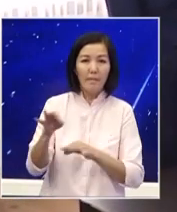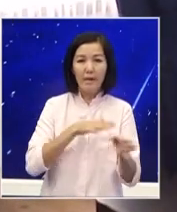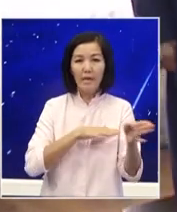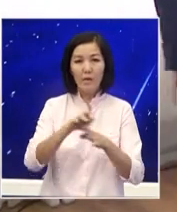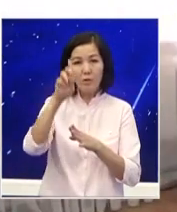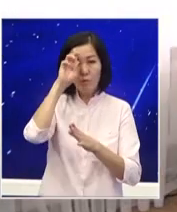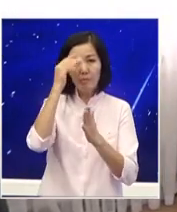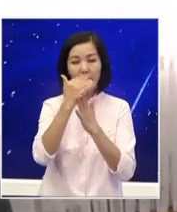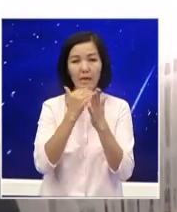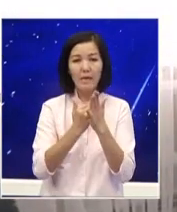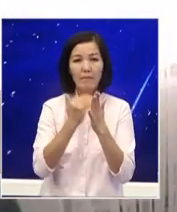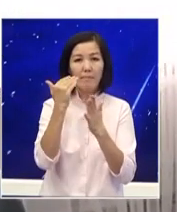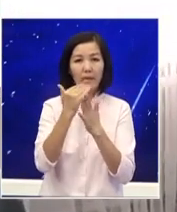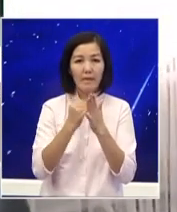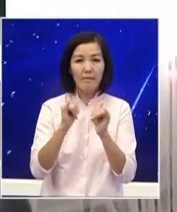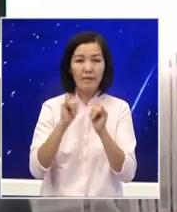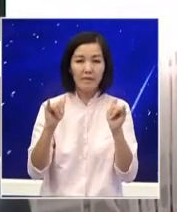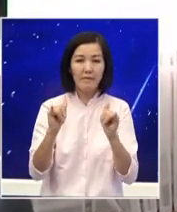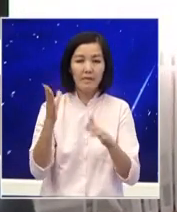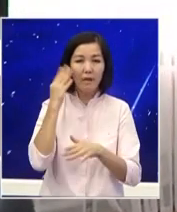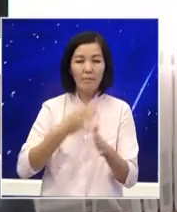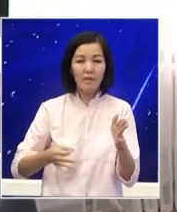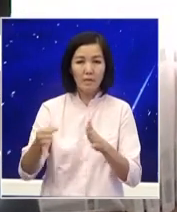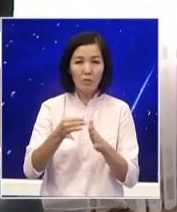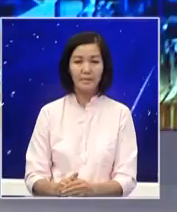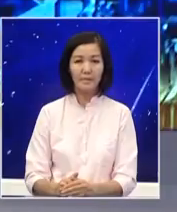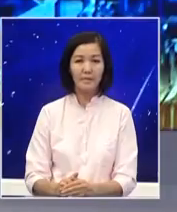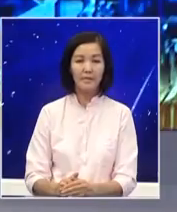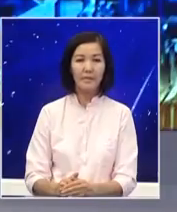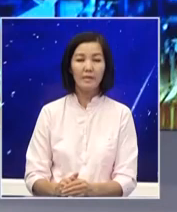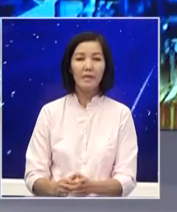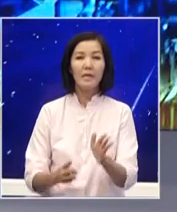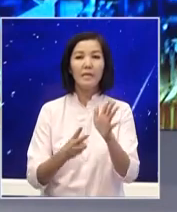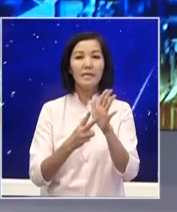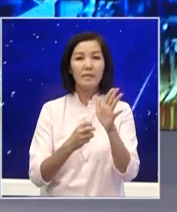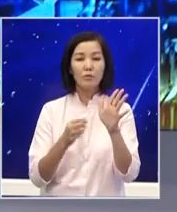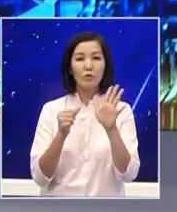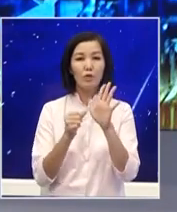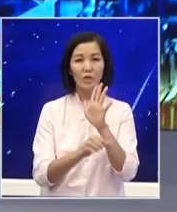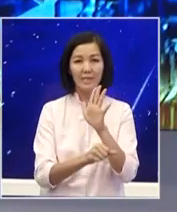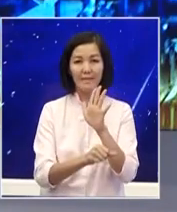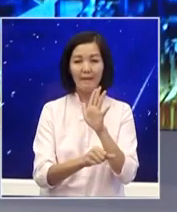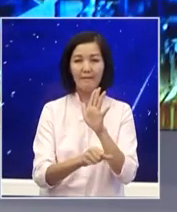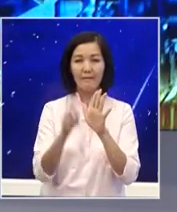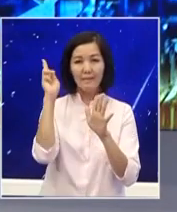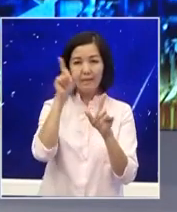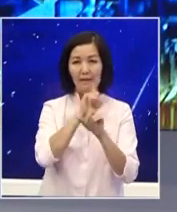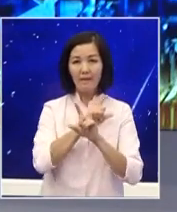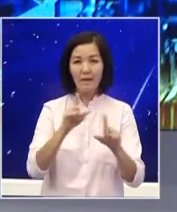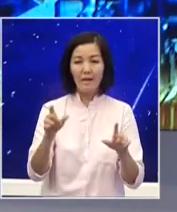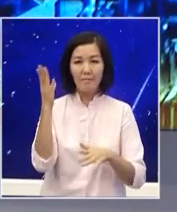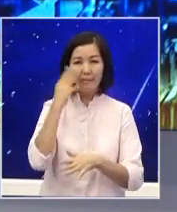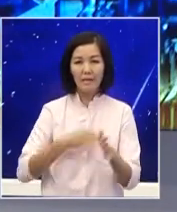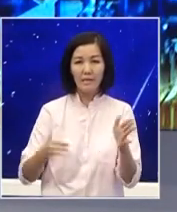реализации государственных программ и программ развития регионов и 760 средних учебных учреждений